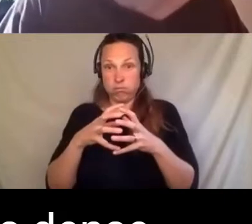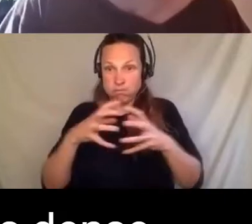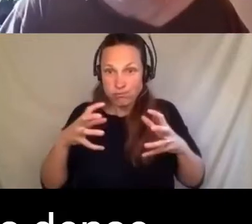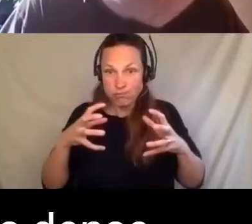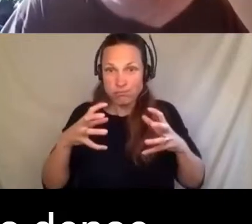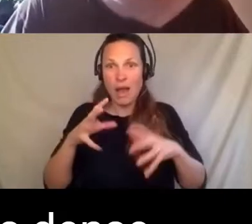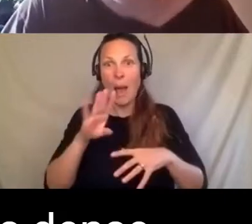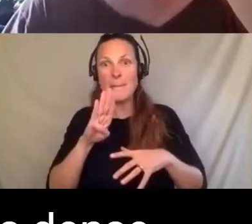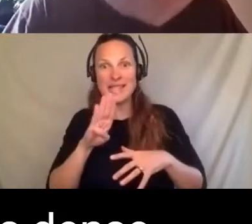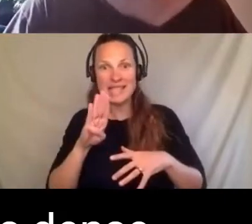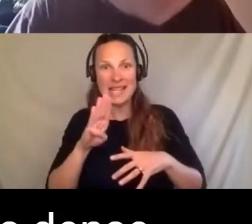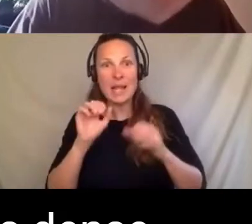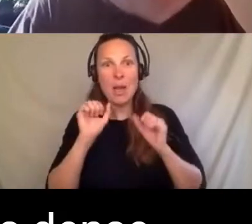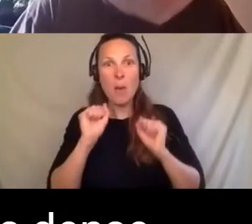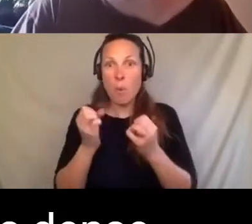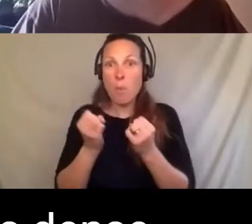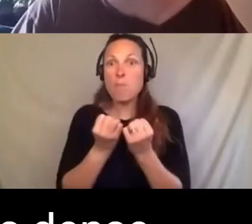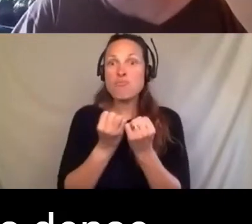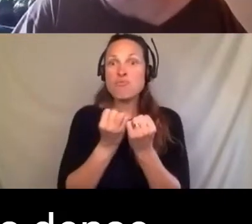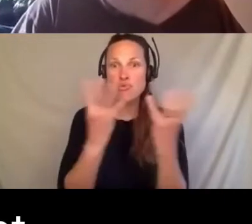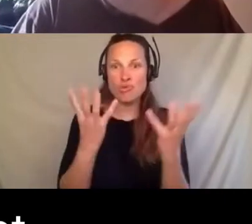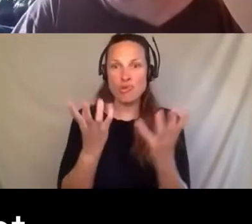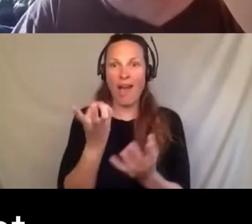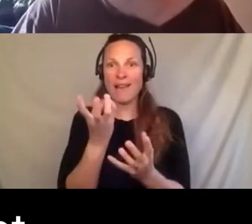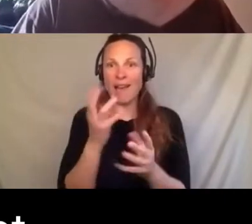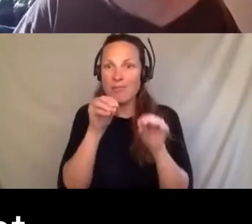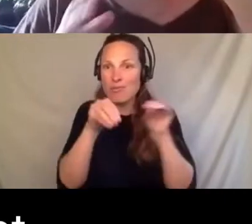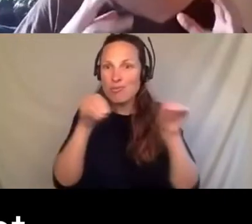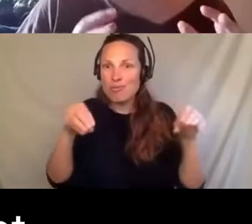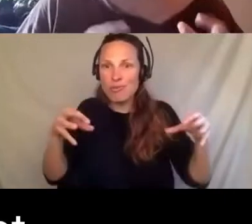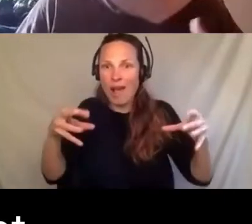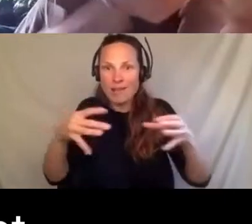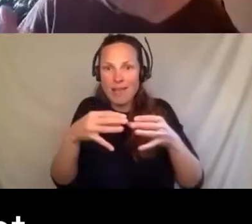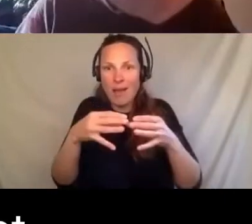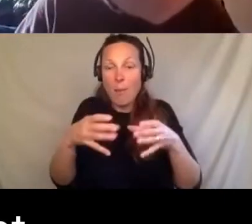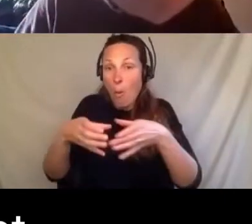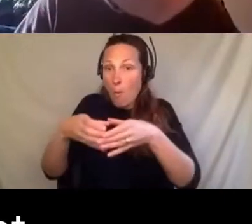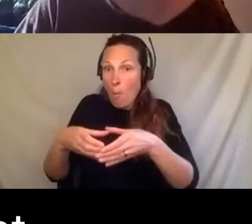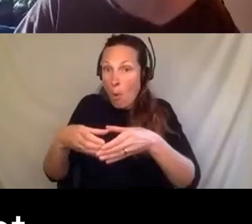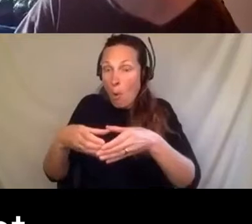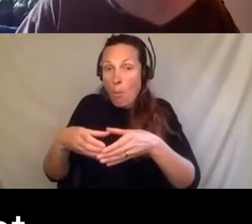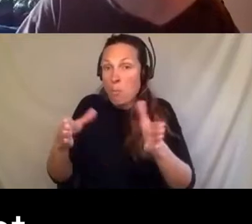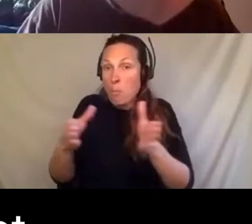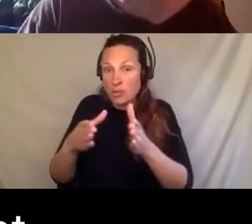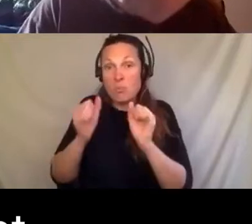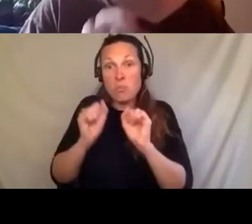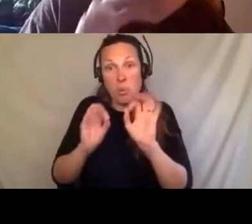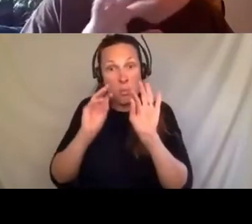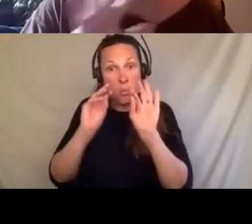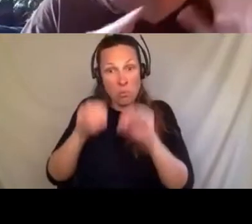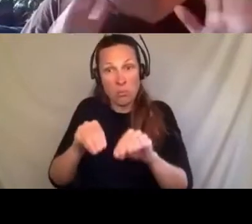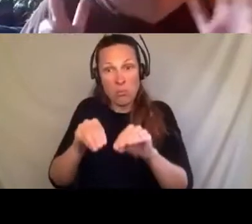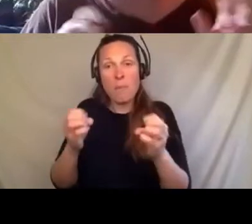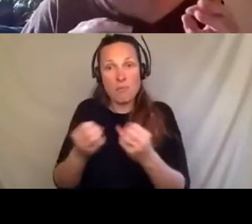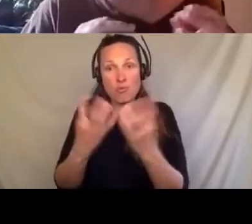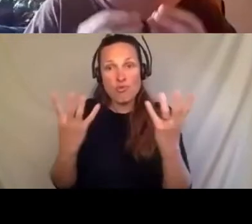dense, vous pouvez semer plusieurs graines, une à côté de l'autre, dans un petit pot. Il n'y a pas de problème. Donc, 3-4 graines, puis ça